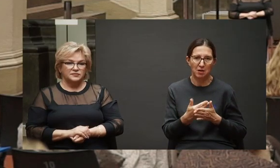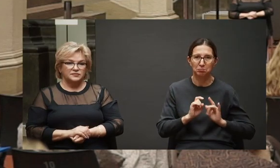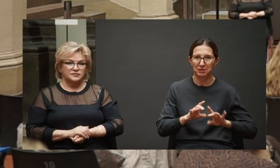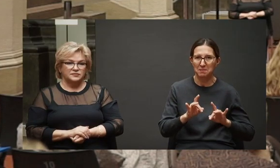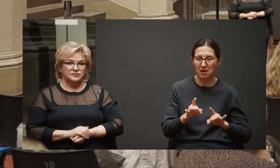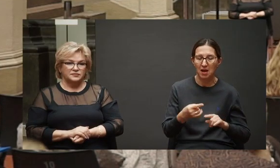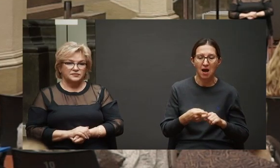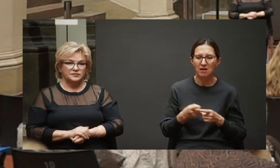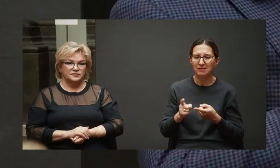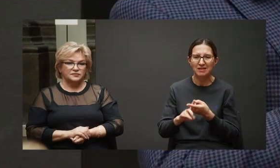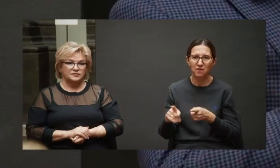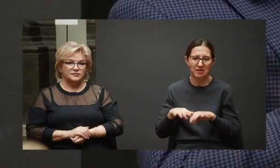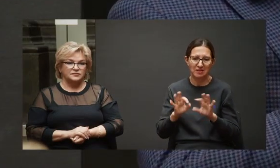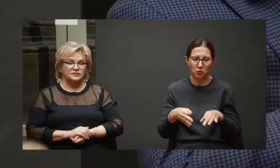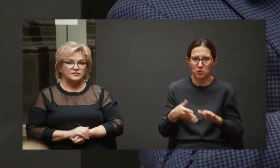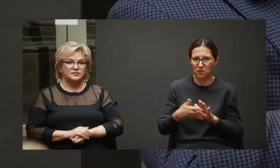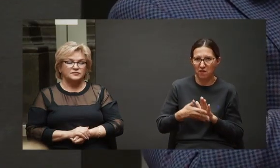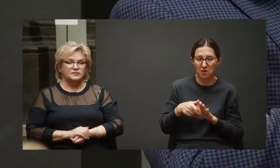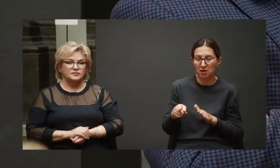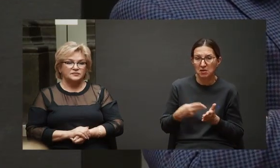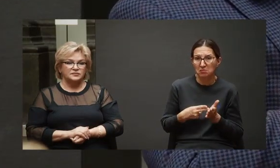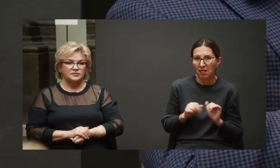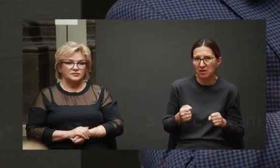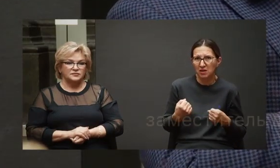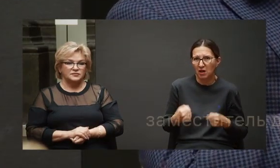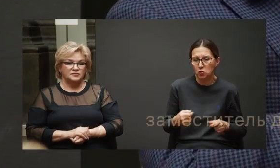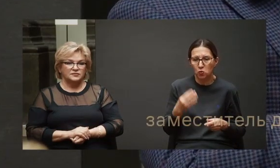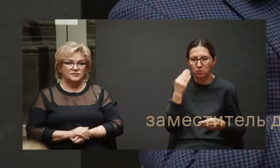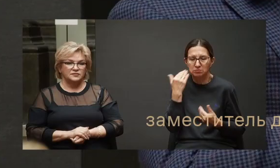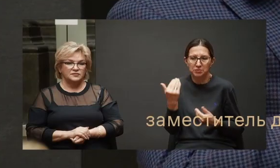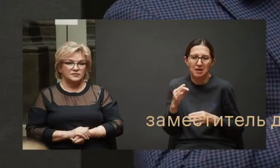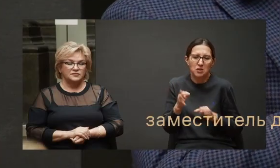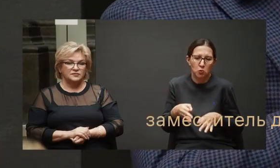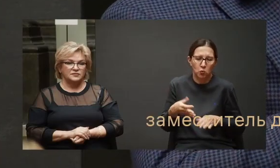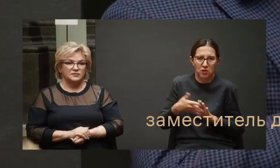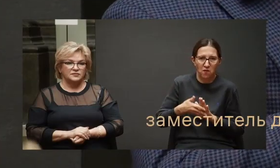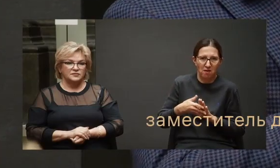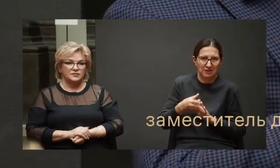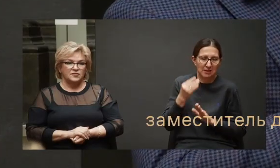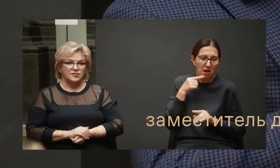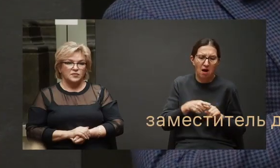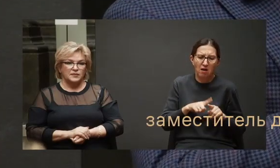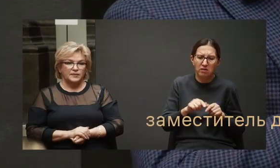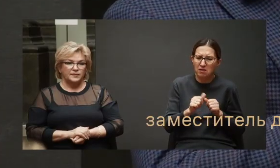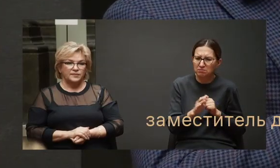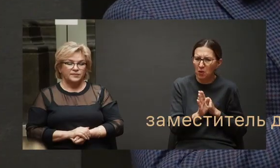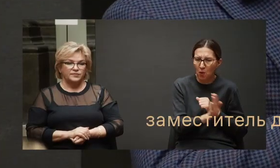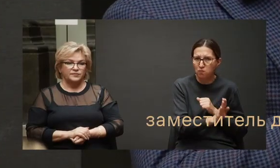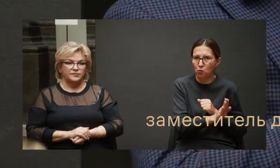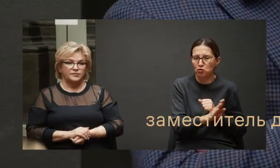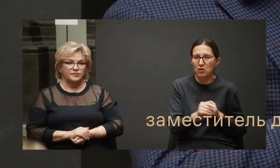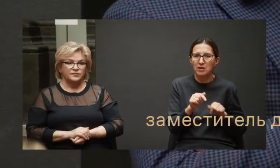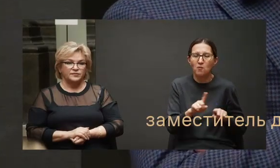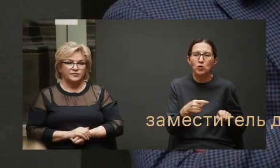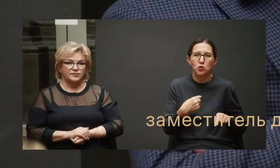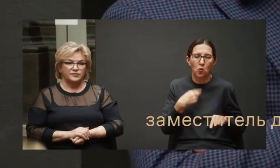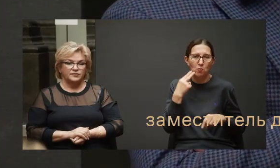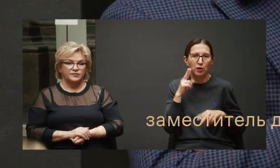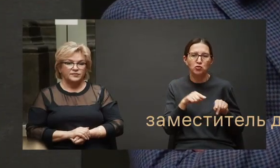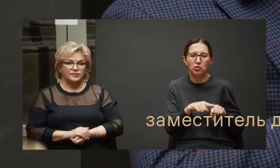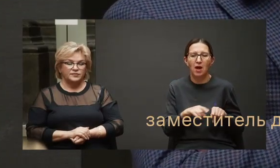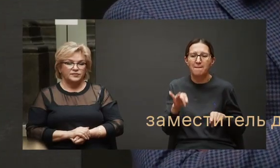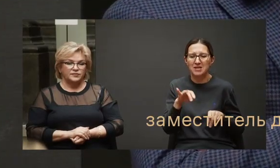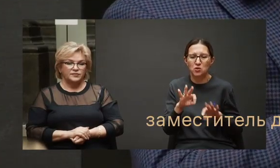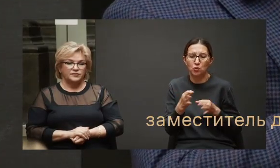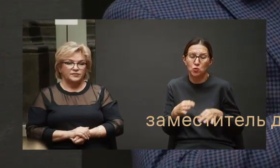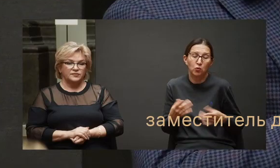они не искусствоведческие. Они абсолютно недоказуемы с точки зрения искусствознания. Они побочны с точки зрения того, что мы считаем историей искусства,